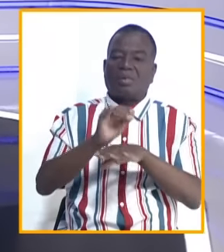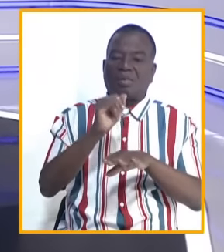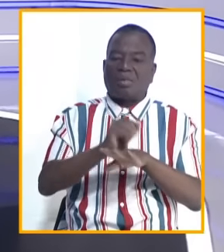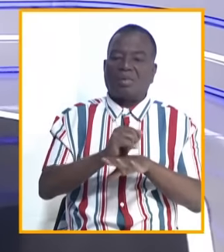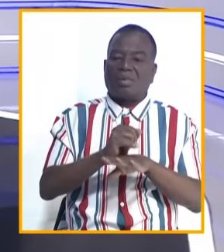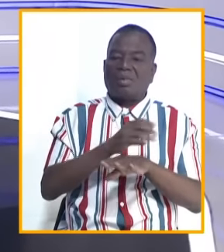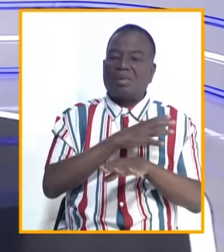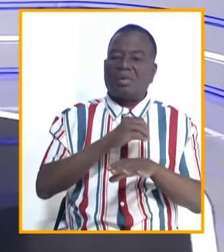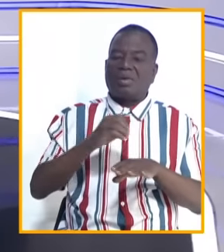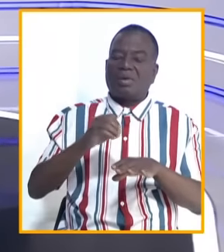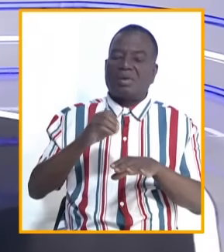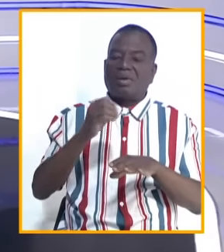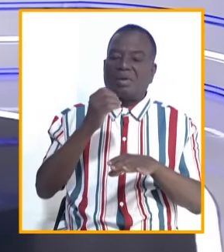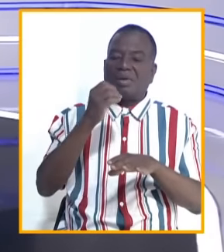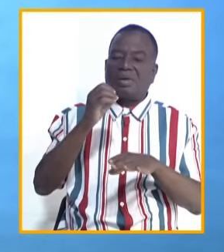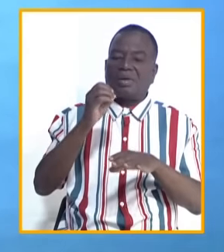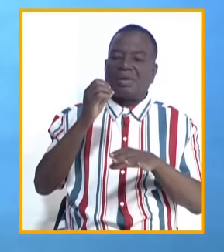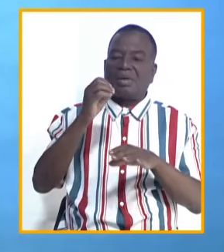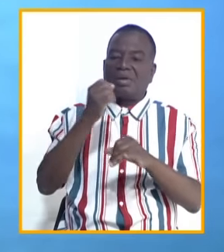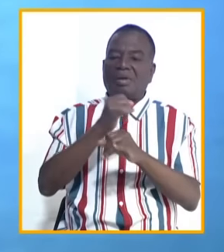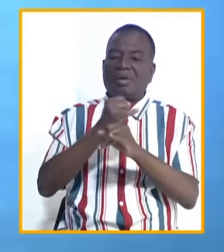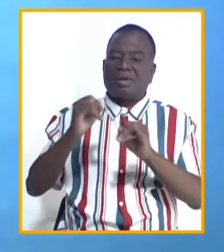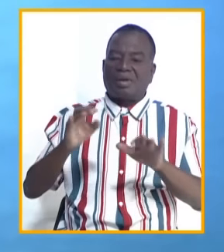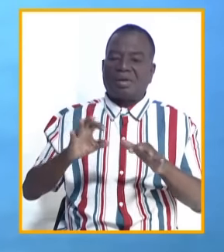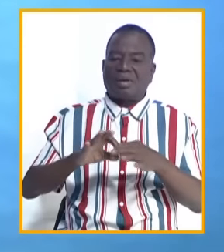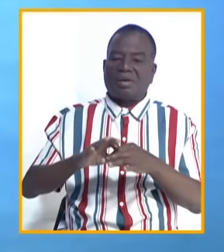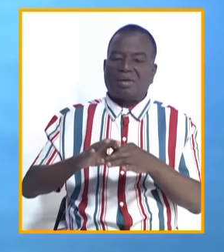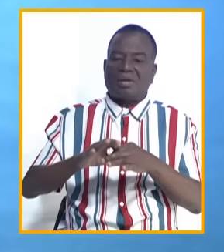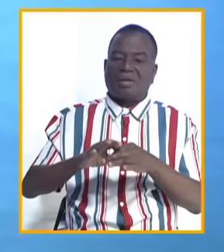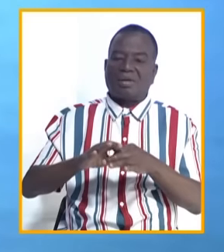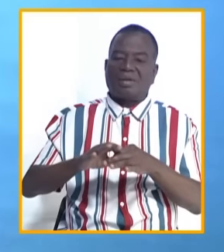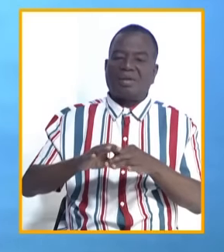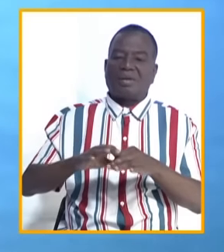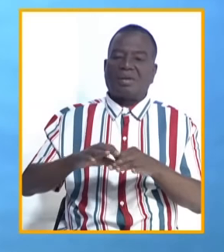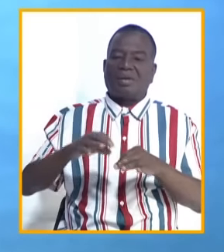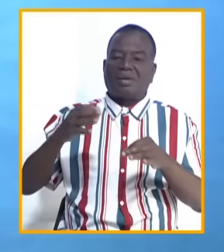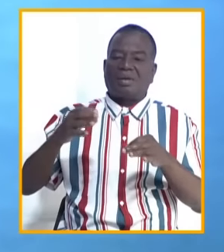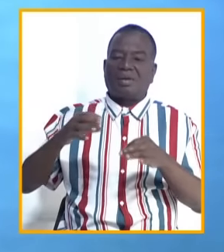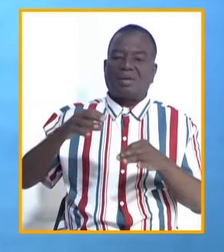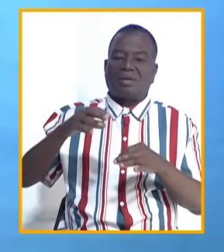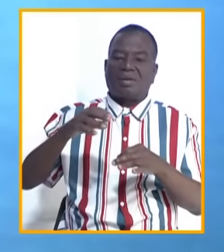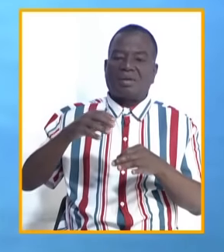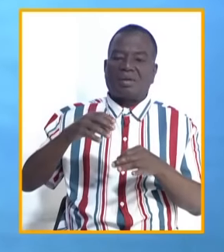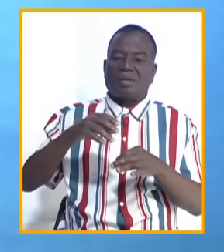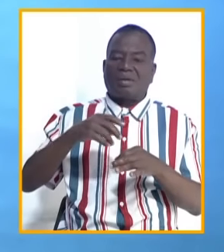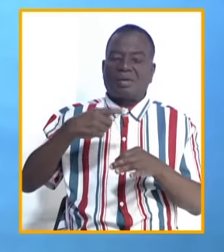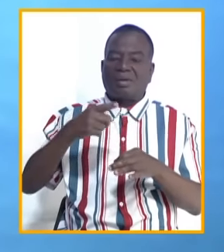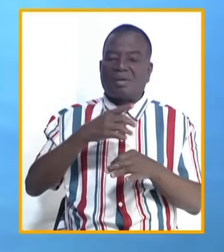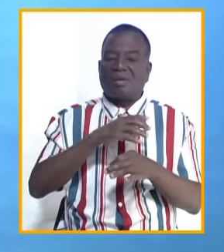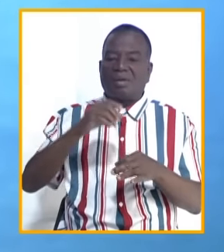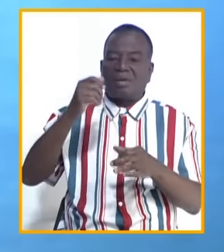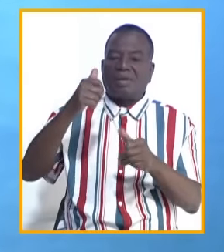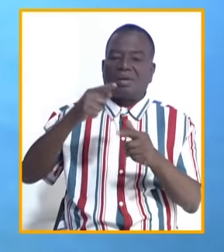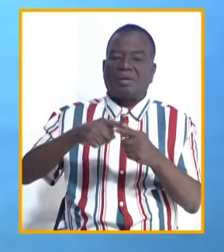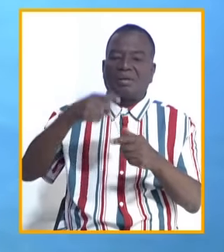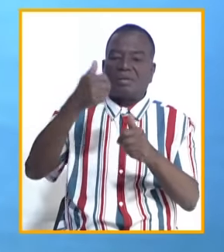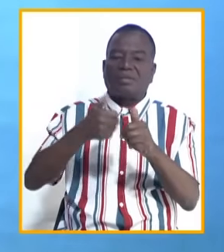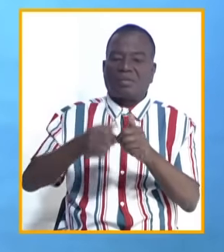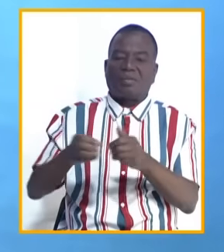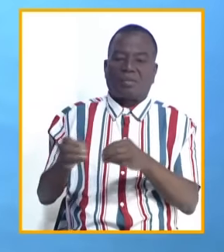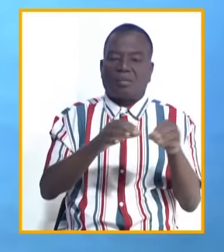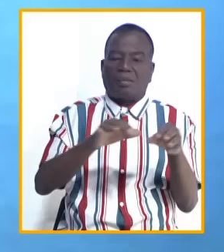choc, c'est le derby sous-régional entre les éléphants maracaniers et de la Côte d'Ivoire et les éléphants maracanais donc, de la Guinée. C'est un match à ne